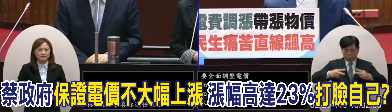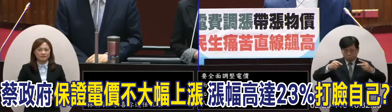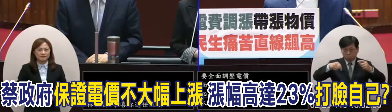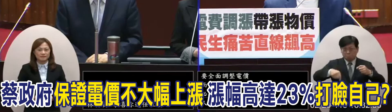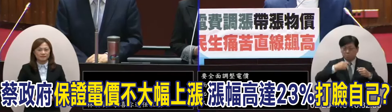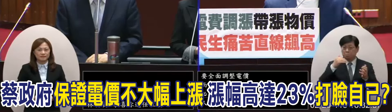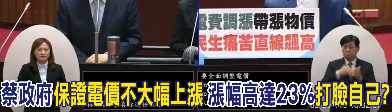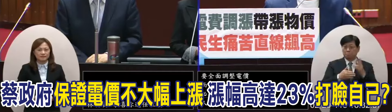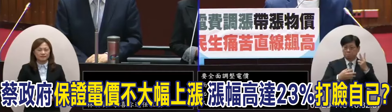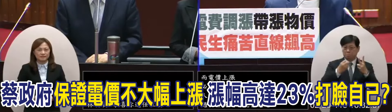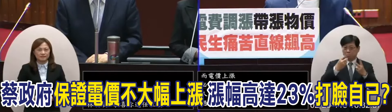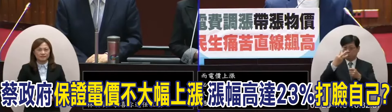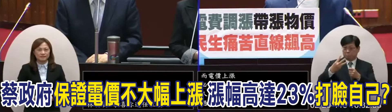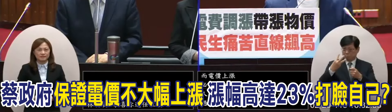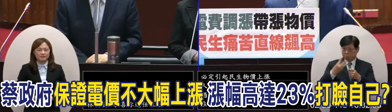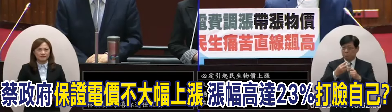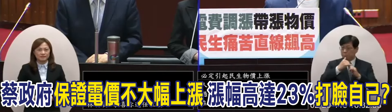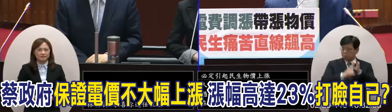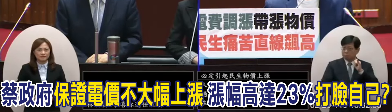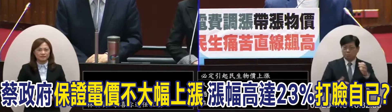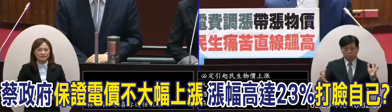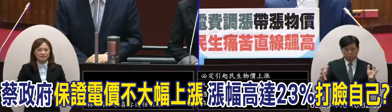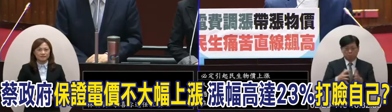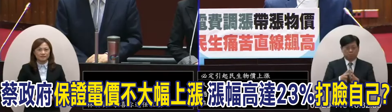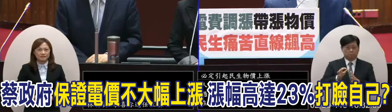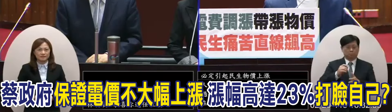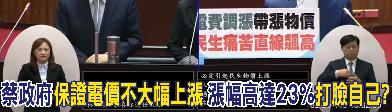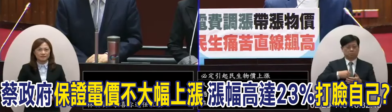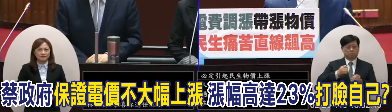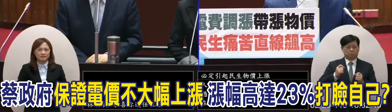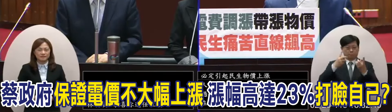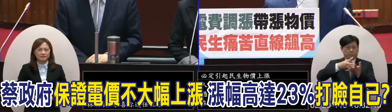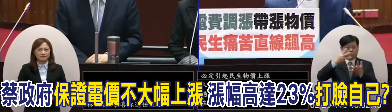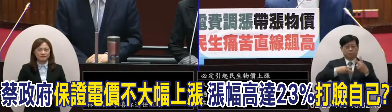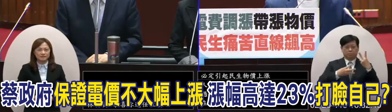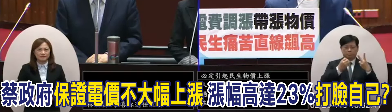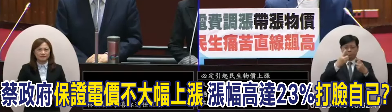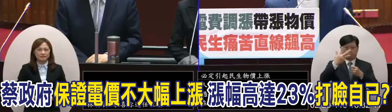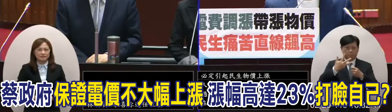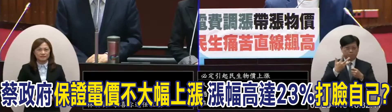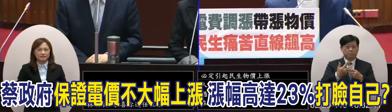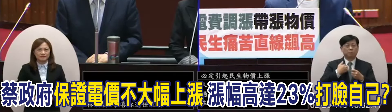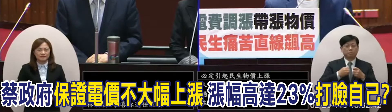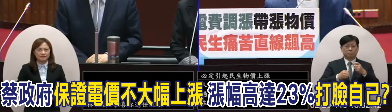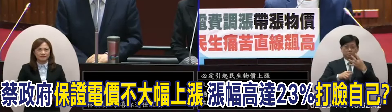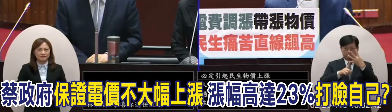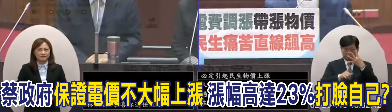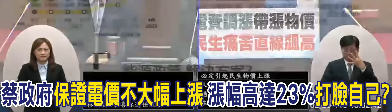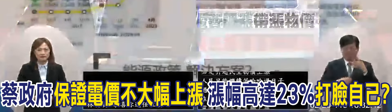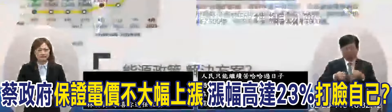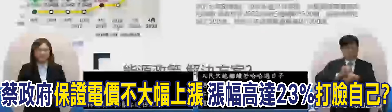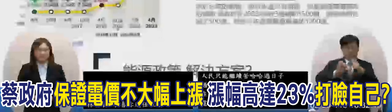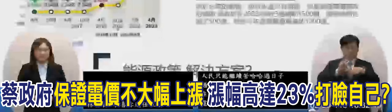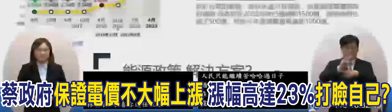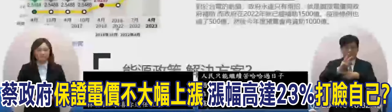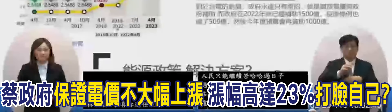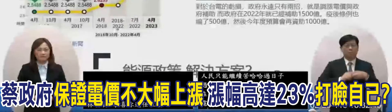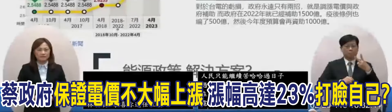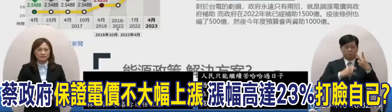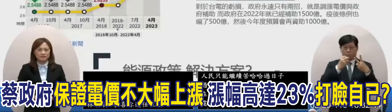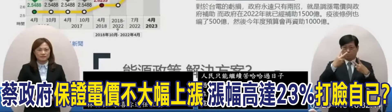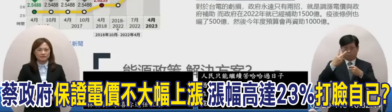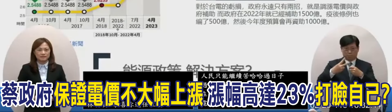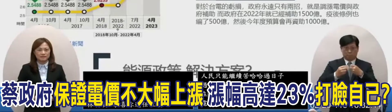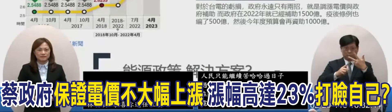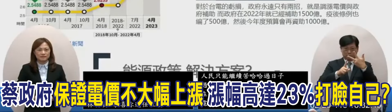程，到2023年为止，已经调涨三次，分别为2018年的4月涨3%，